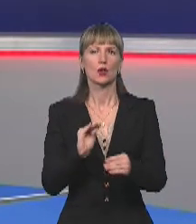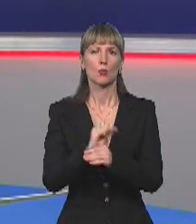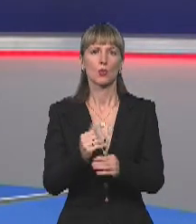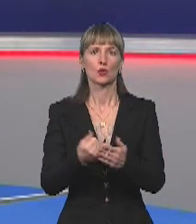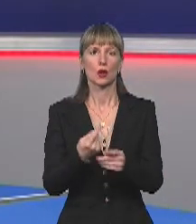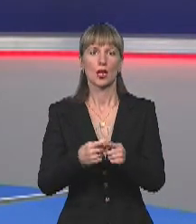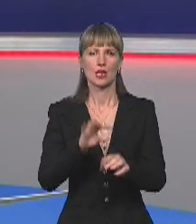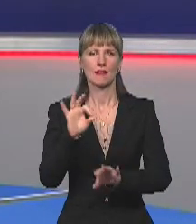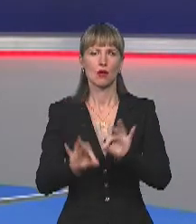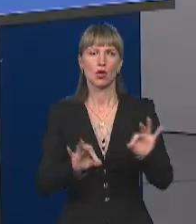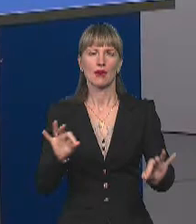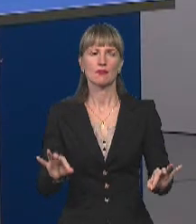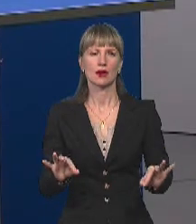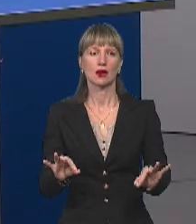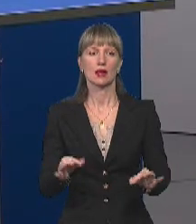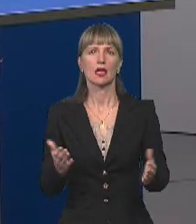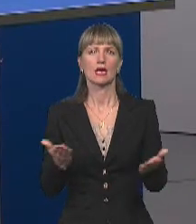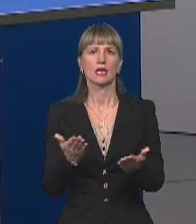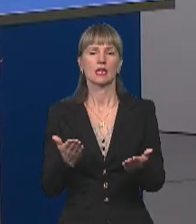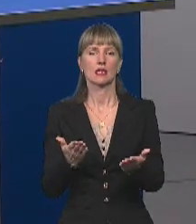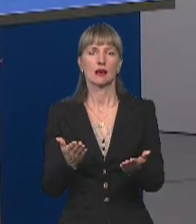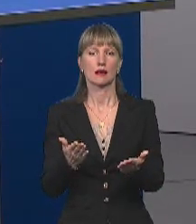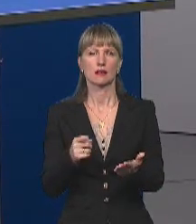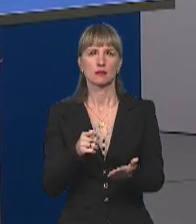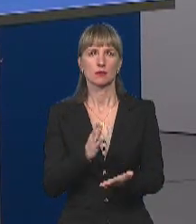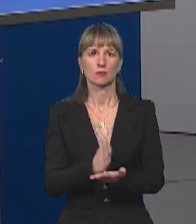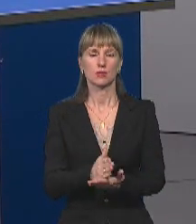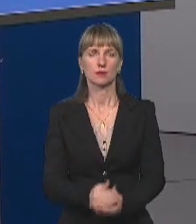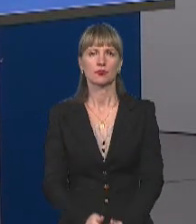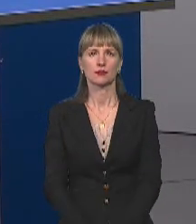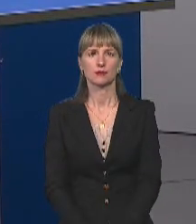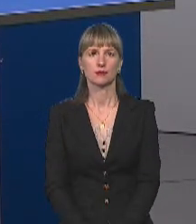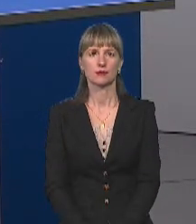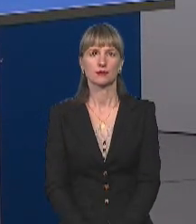цієї інфографіки. От, власне, як заповнювати анкети?